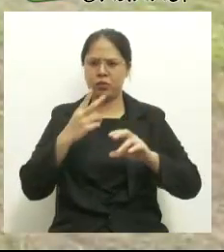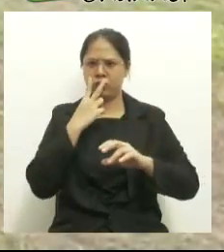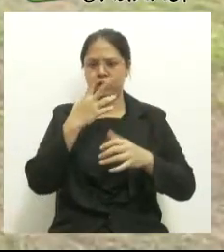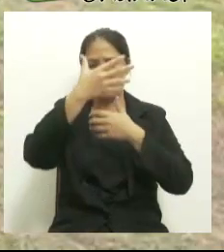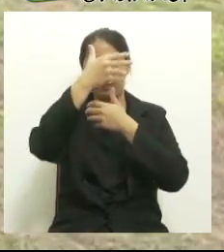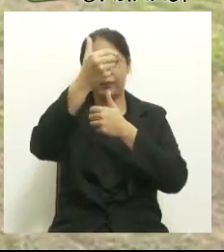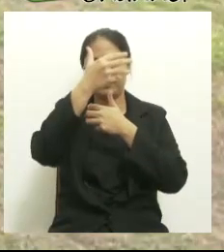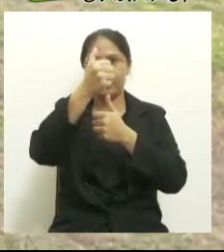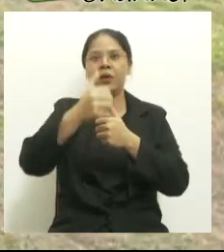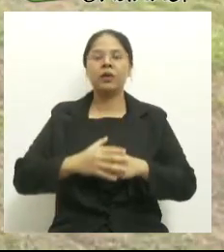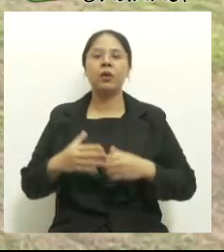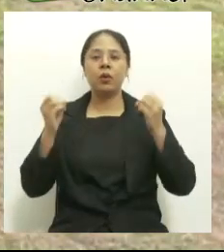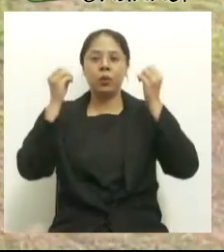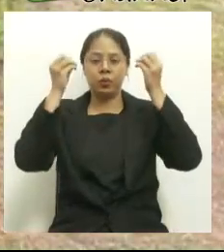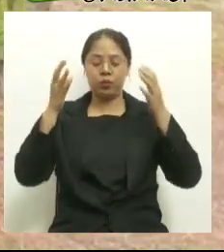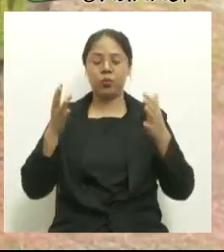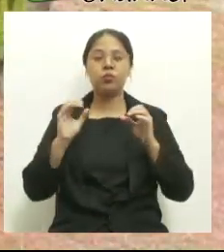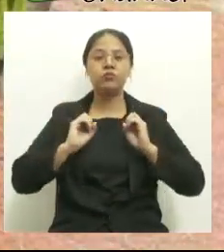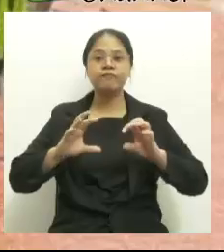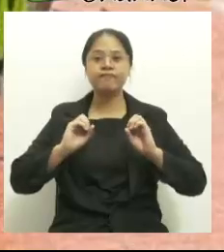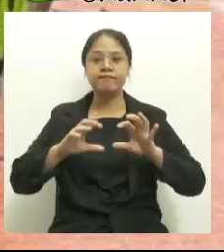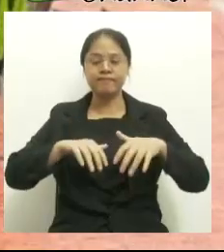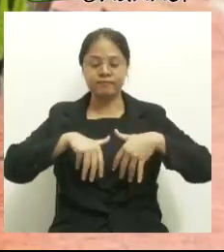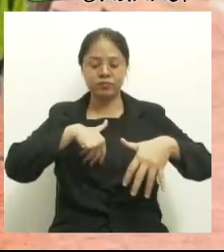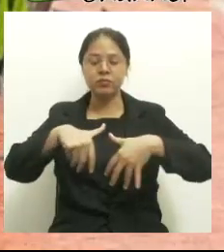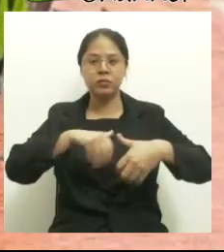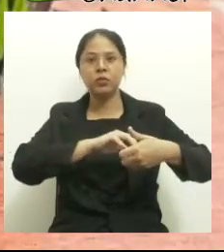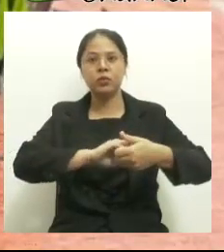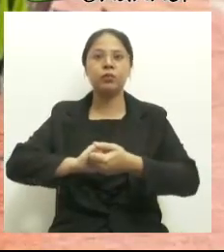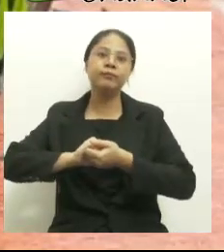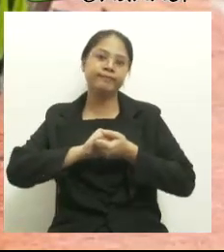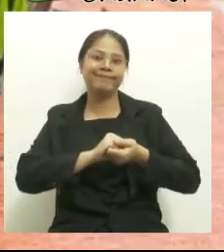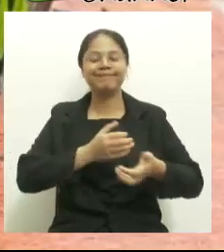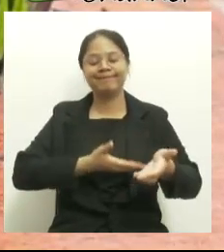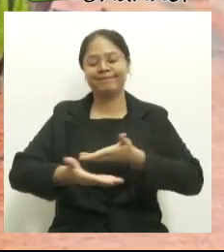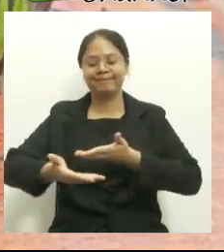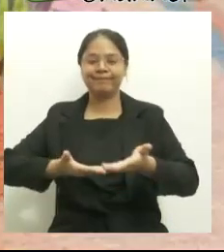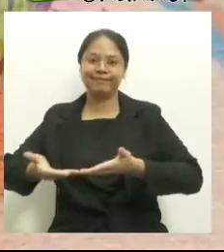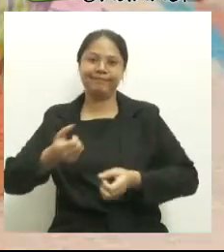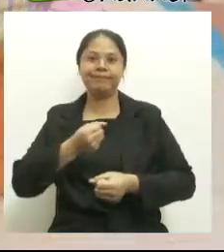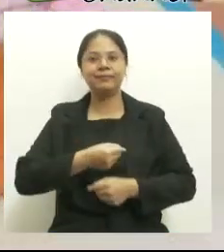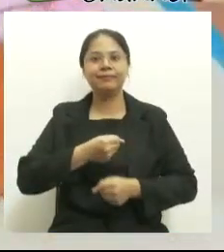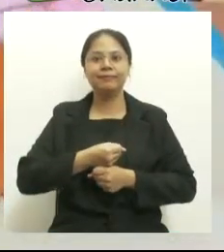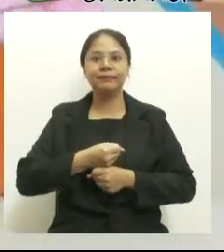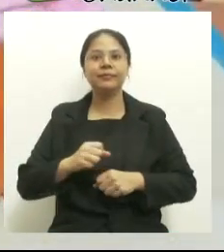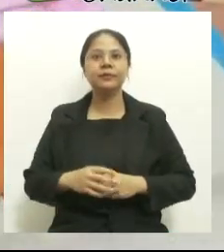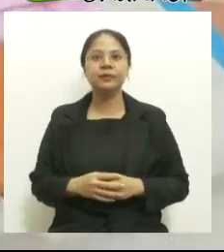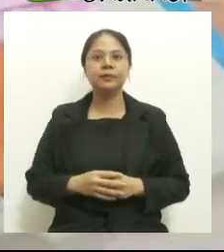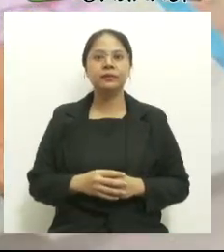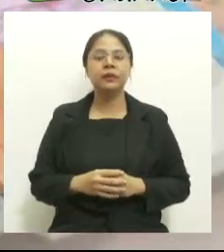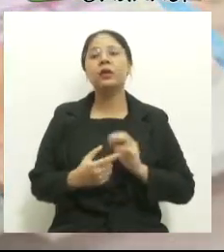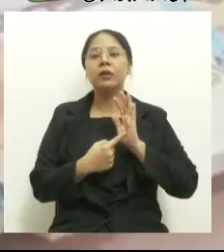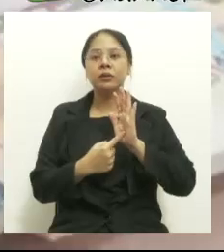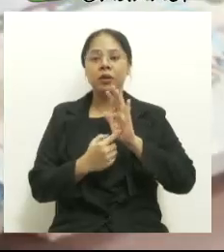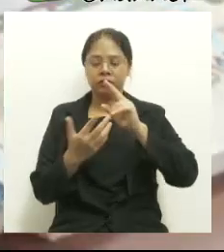นับสนุนให้ครูจัดกิจกรรมการเรียนรู้แบบร่วมมือเพื่อให้นักเรียนได้แลกเปลี่ยนเรียนรู้กันจัดกิจกรรมเสริมทักษะต่างๆเช่น